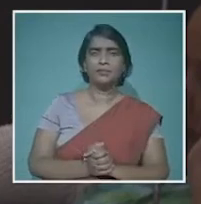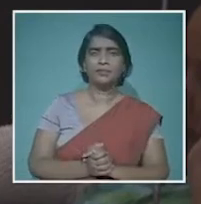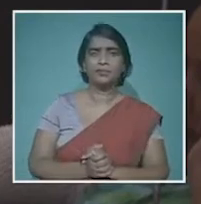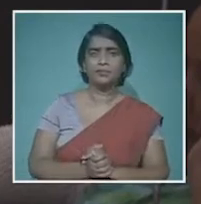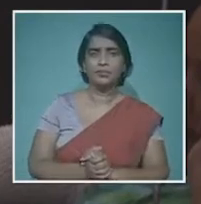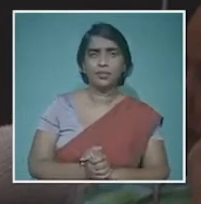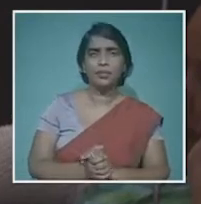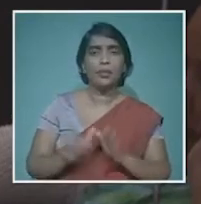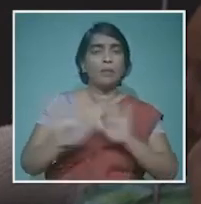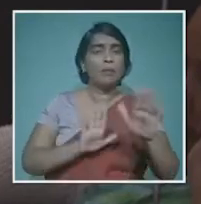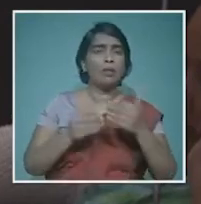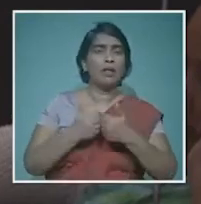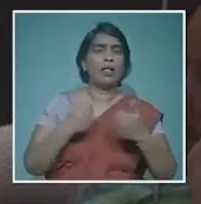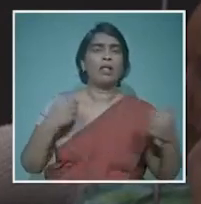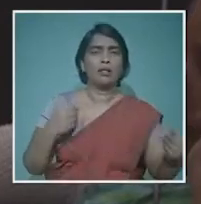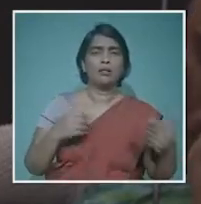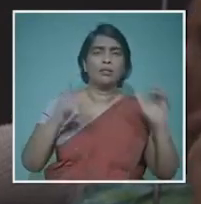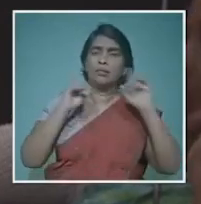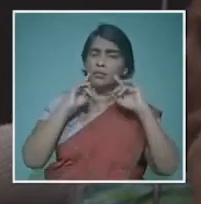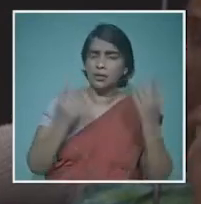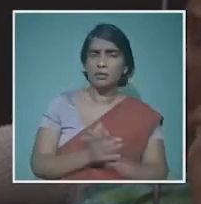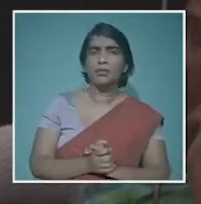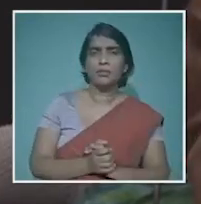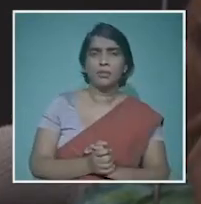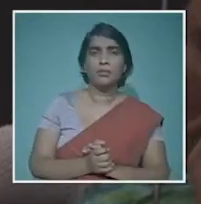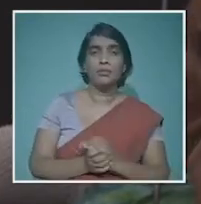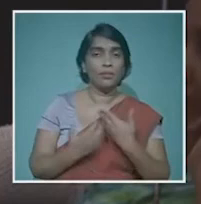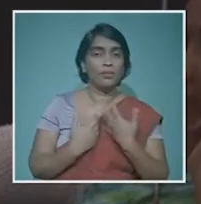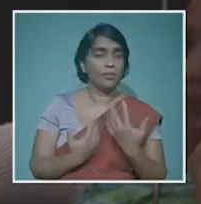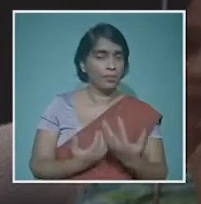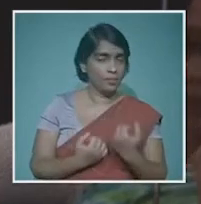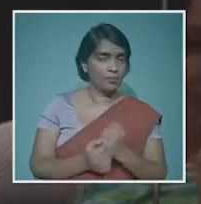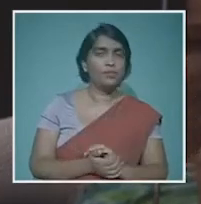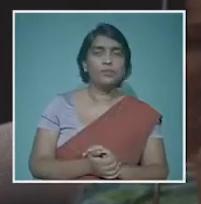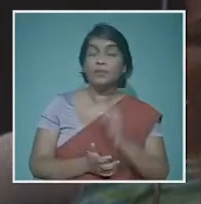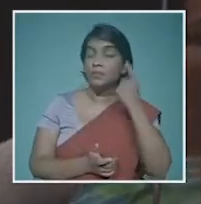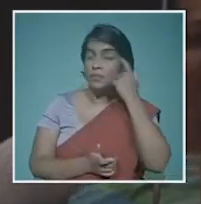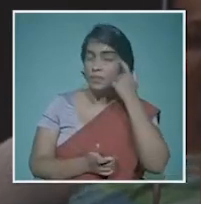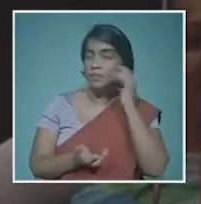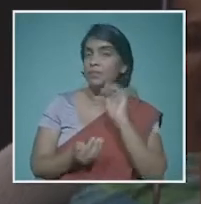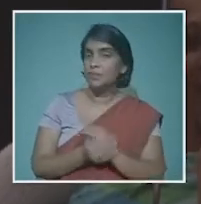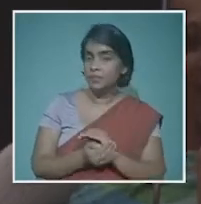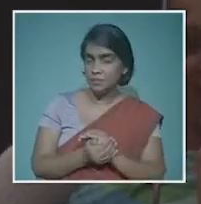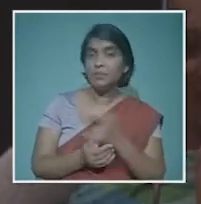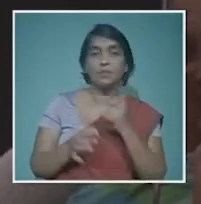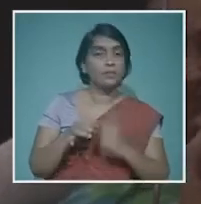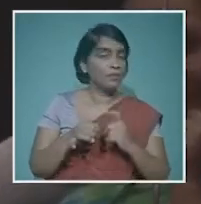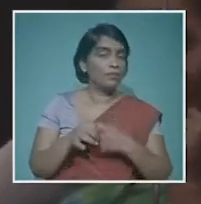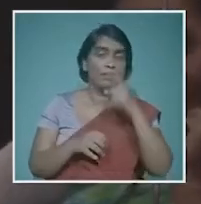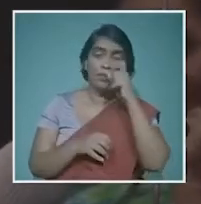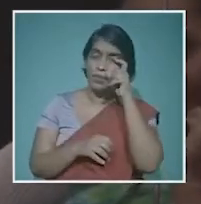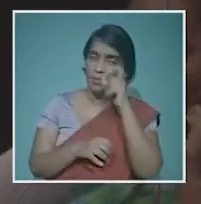නෑ ඒගොල්ලන්ගේ පාලනිනුත් ගිලිහිලා ඒගොල්ලෝ දන්නේත් නැහැ ඒ නිසා අපිට තියෙනවා කල්පනාවෙන් මේ ප්‍රශ්න දිහා